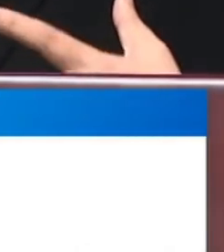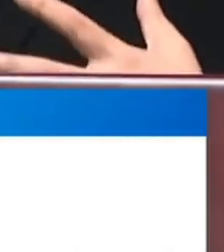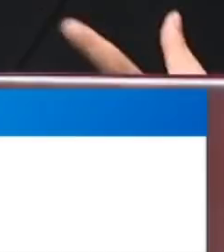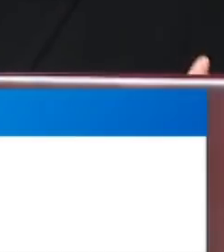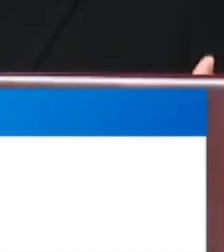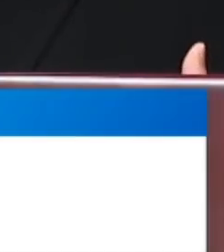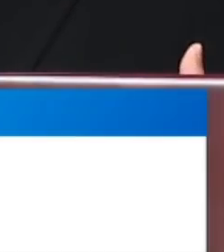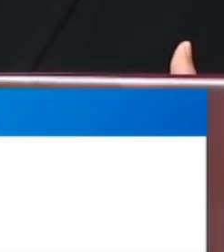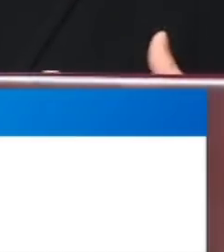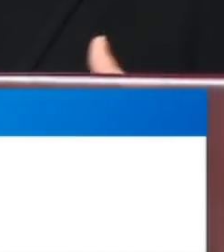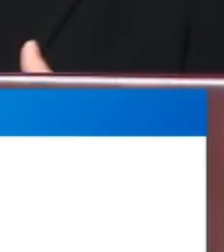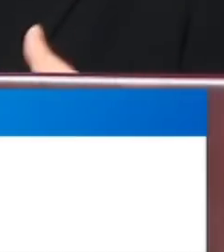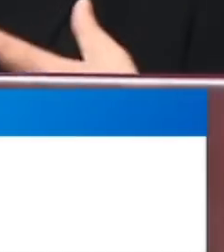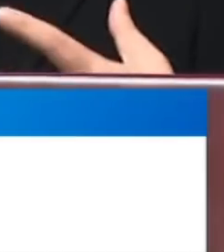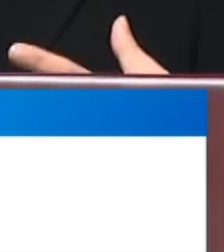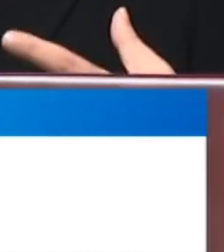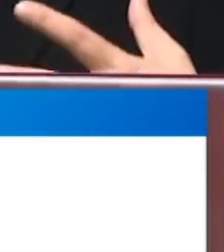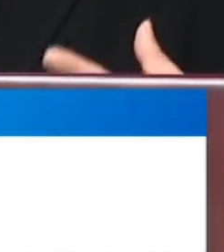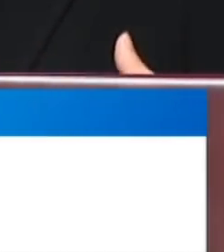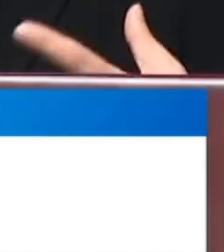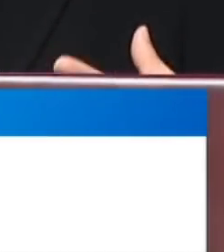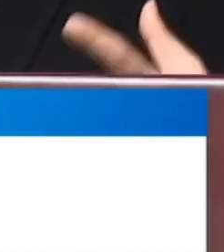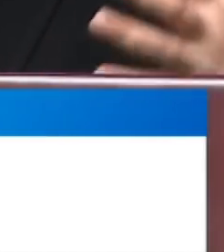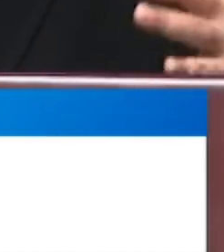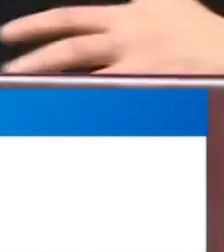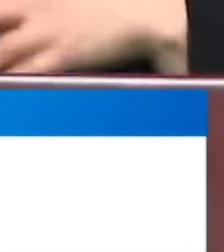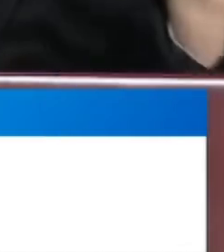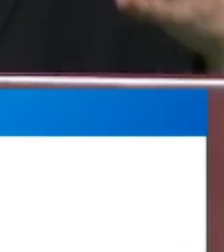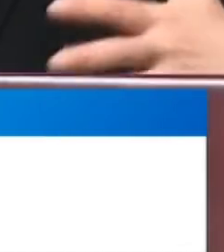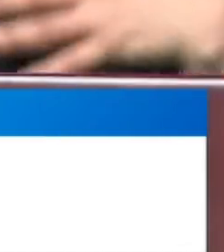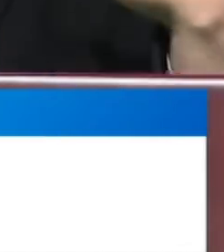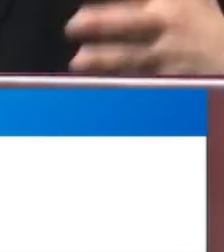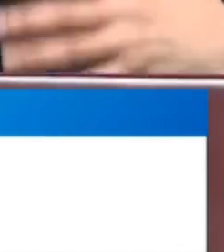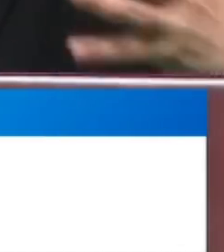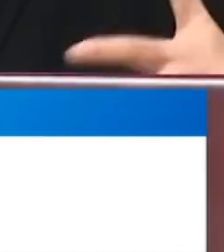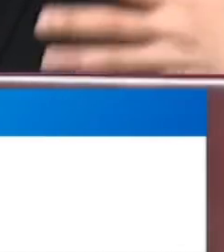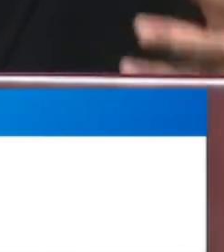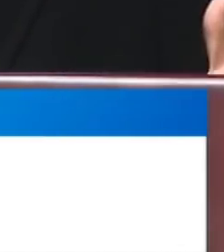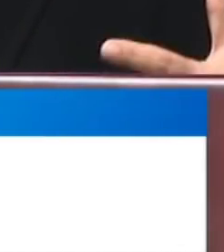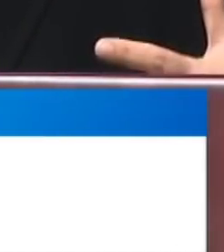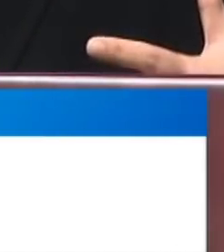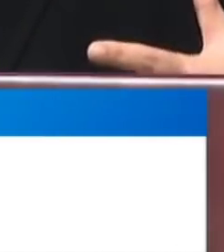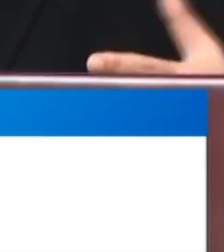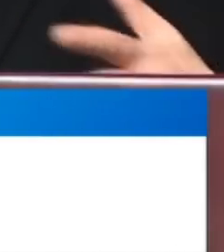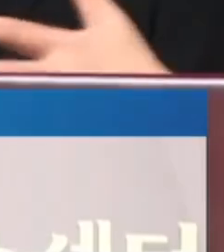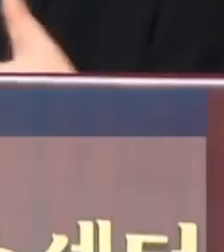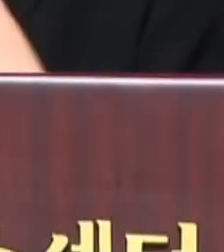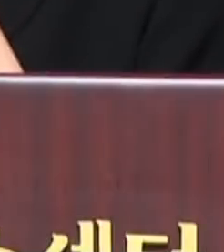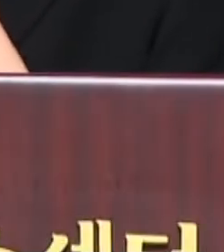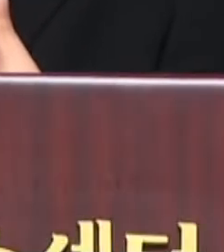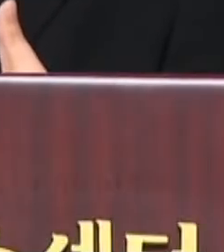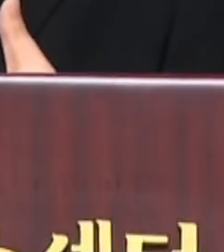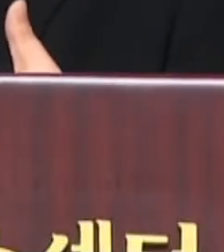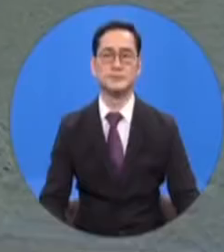정치를 할 수밖에 없고, 파퓰리즘 정치를 하려고 보니 뭔가 그것을 가리는 멋진 얘기가 필요한 것이고.